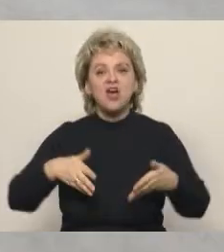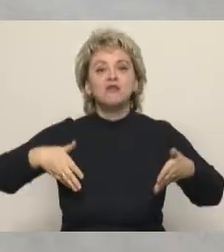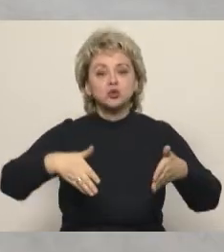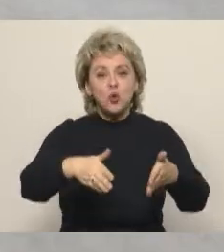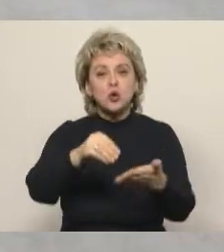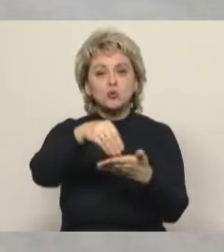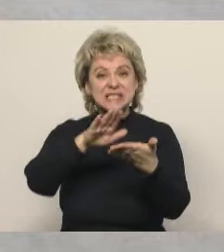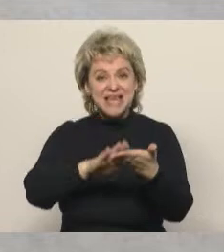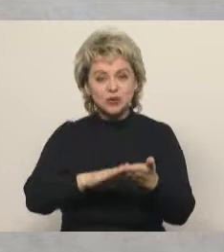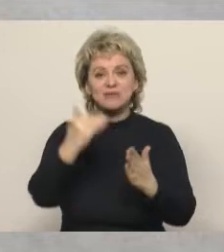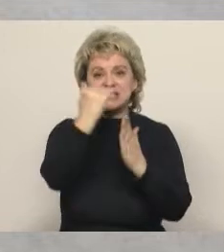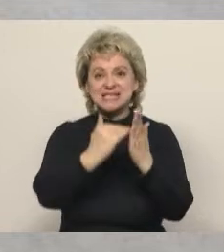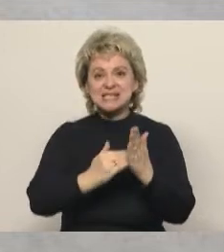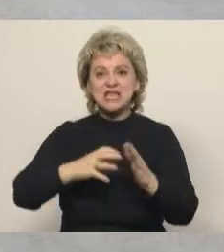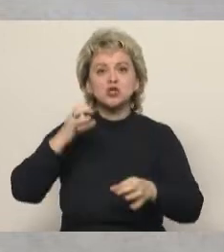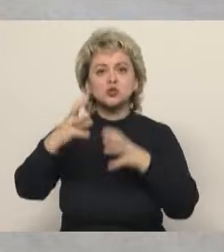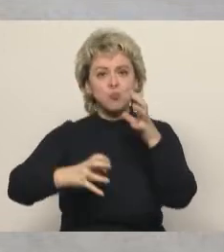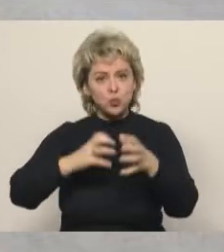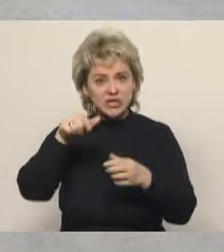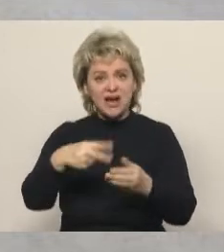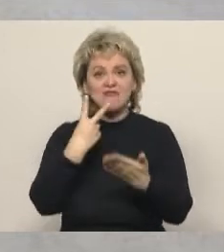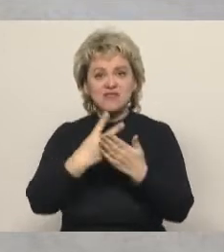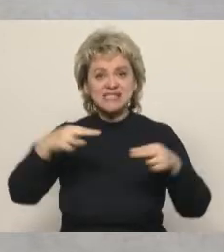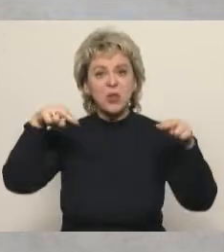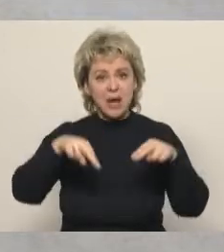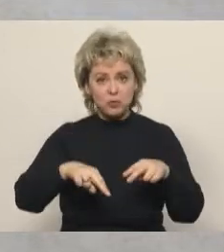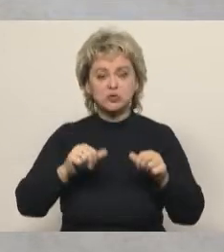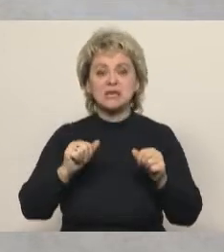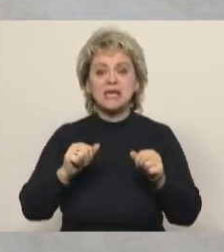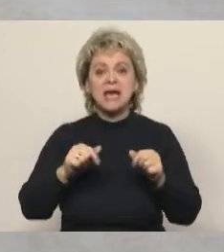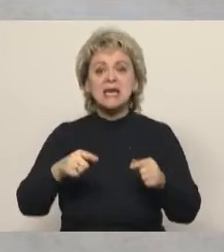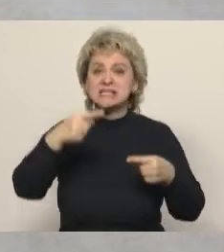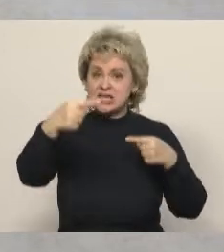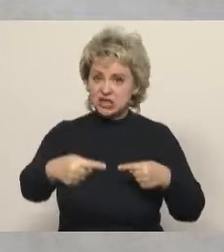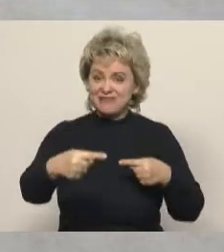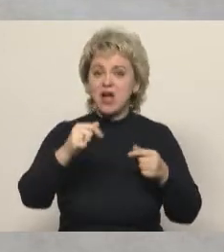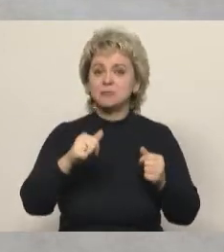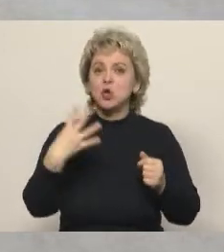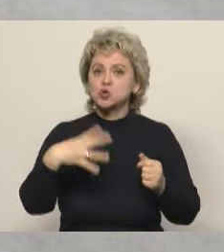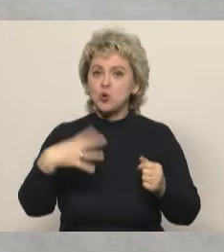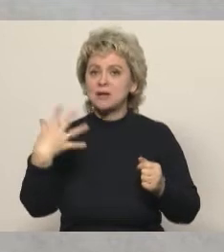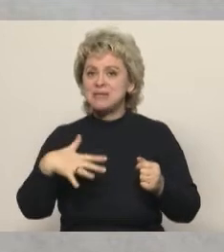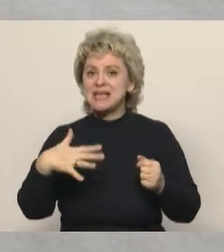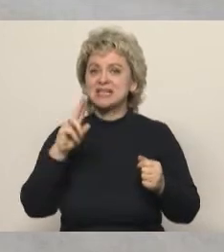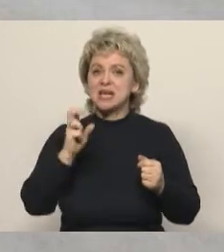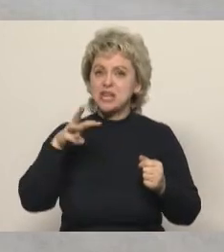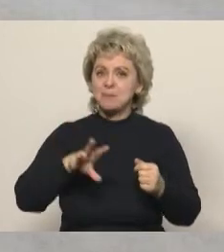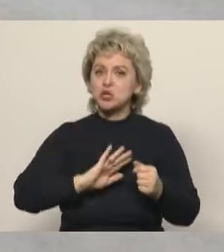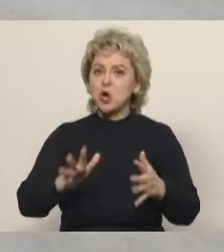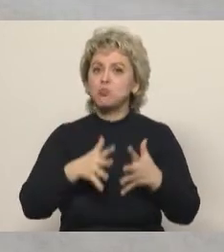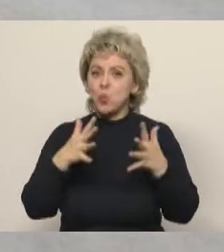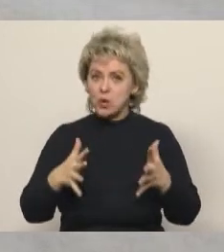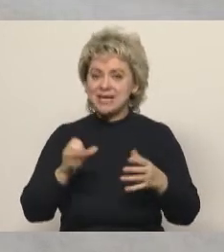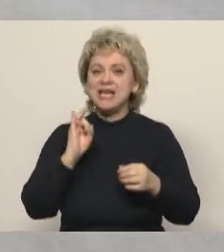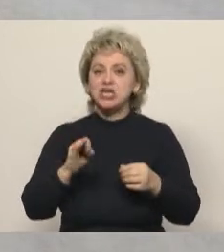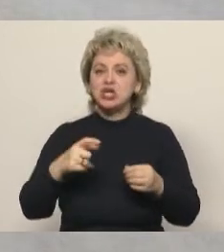дорог установлены системы спутникового и видеонаблюдения с интервалом 40-50 километров, не более.